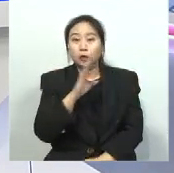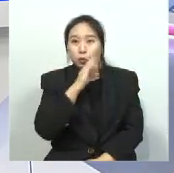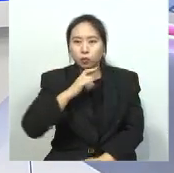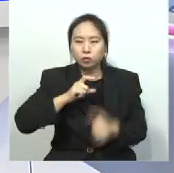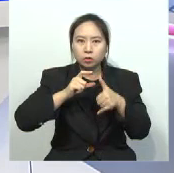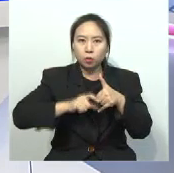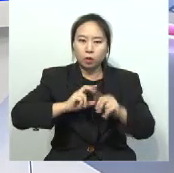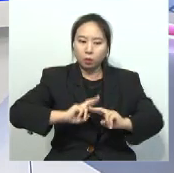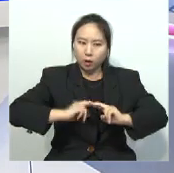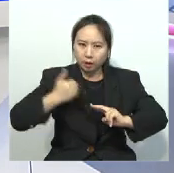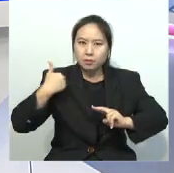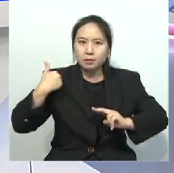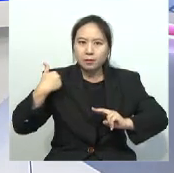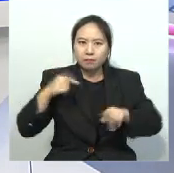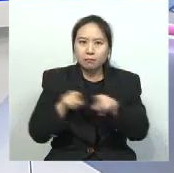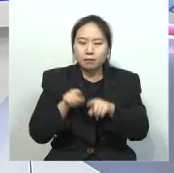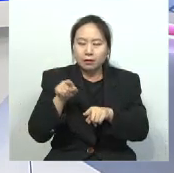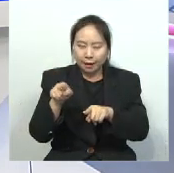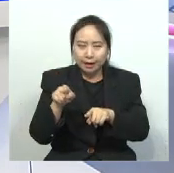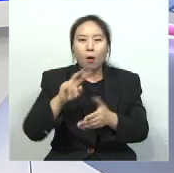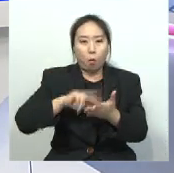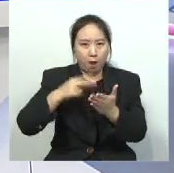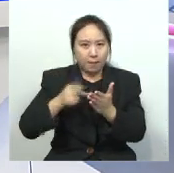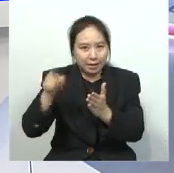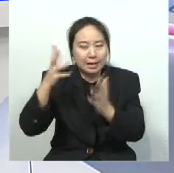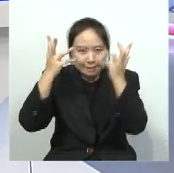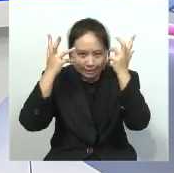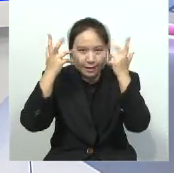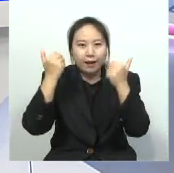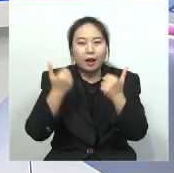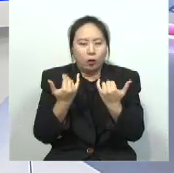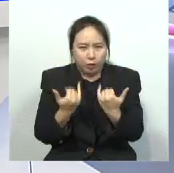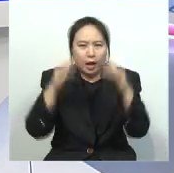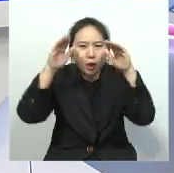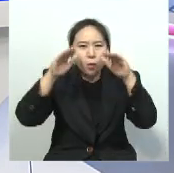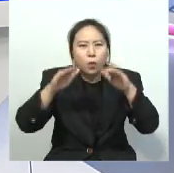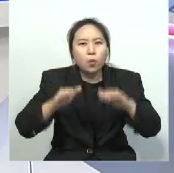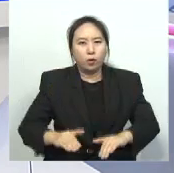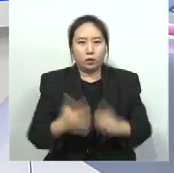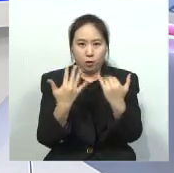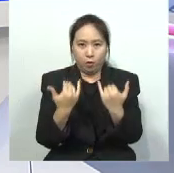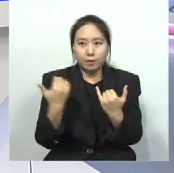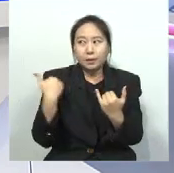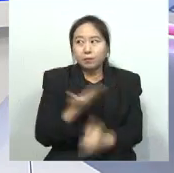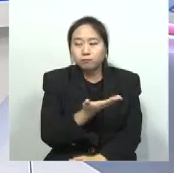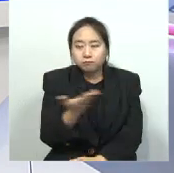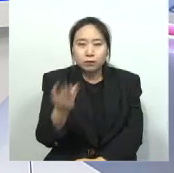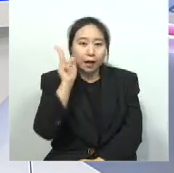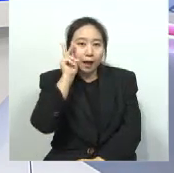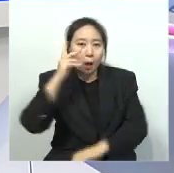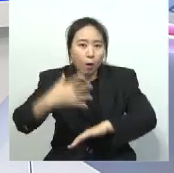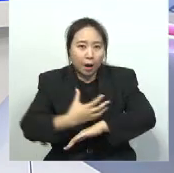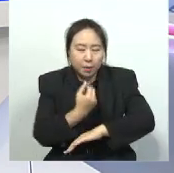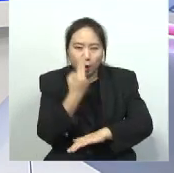ครมีอาการเหล่านี้อาจจะเป็นเหมือนอาการตั้งต้นเพราะฉะนั้นลดความเครียดลงมาเขาบอกว่าปกติแล้วในช่วงนี้นะฮะหลายคนเนี่ยติดตามข่าวสารเรื่องของ